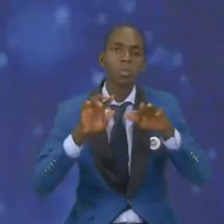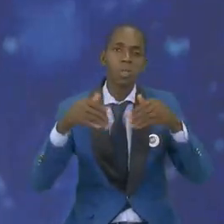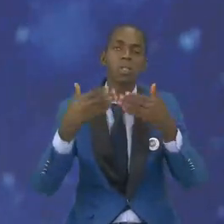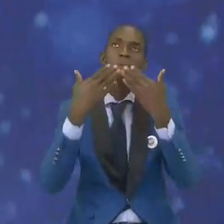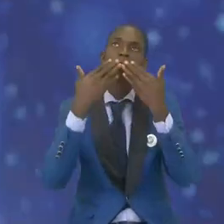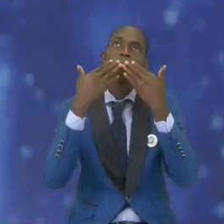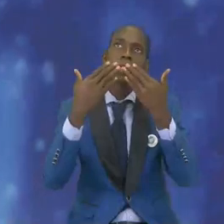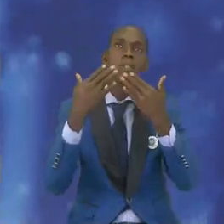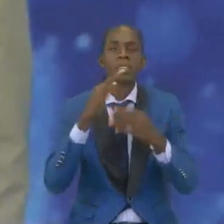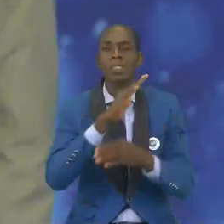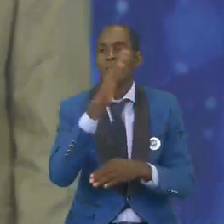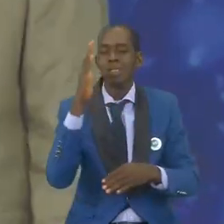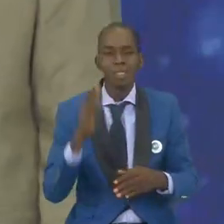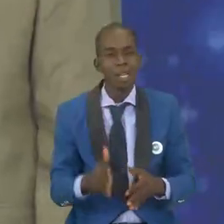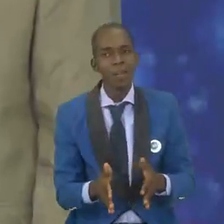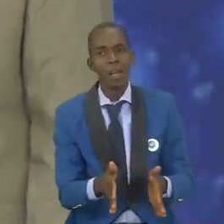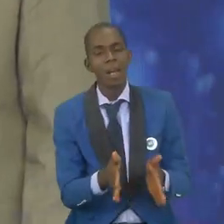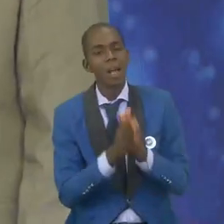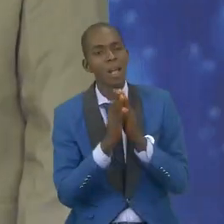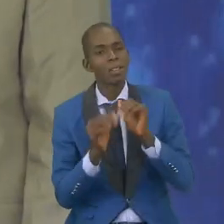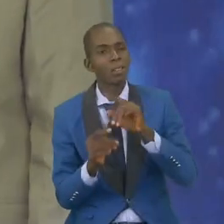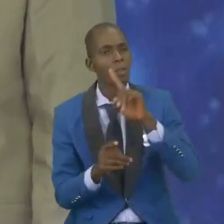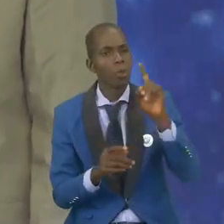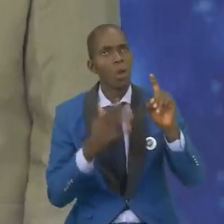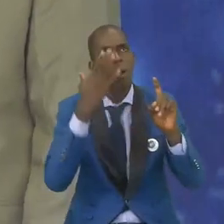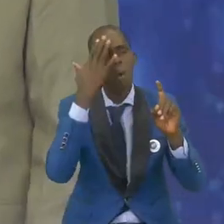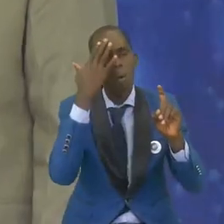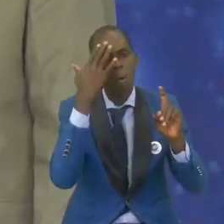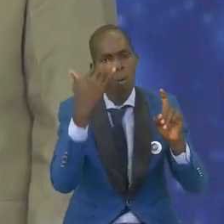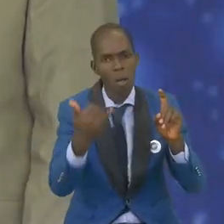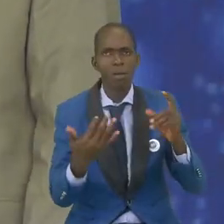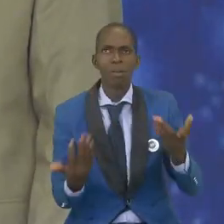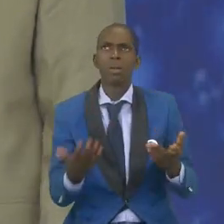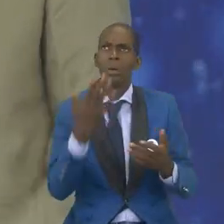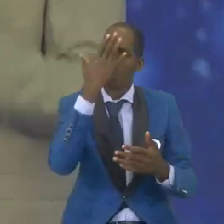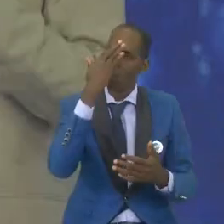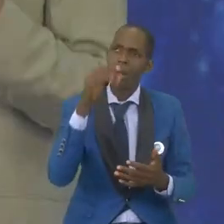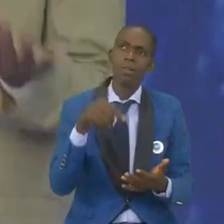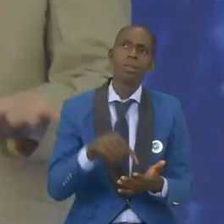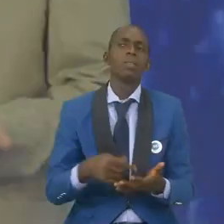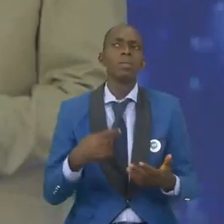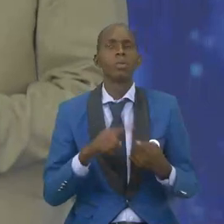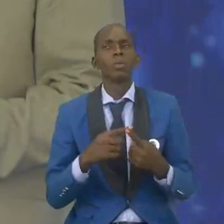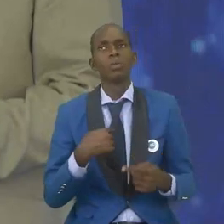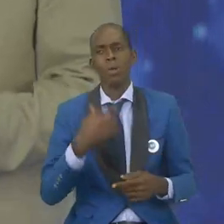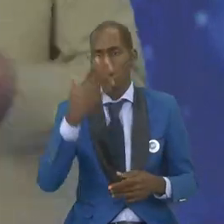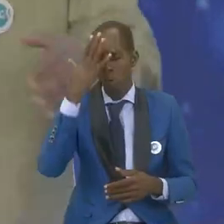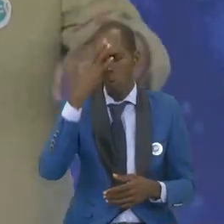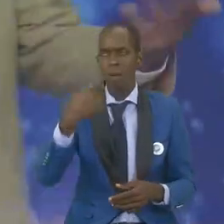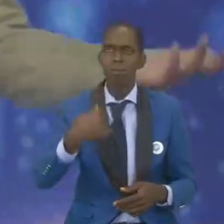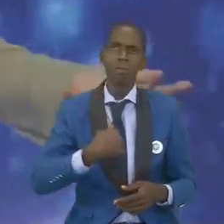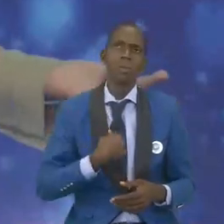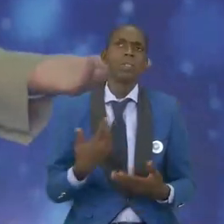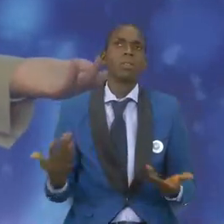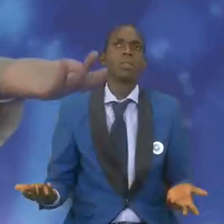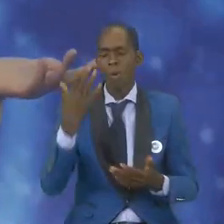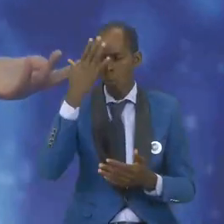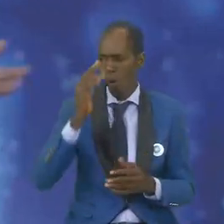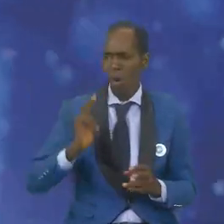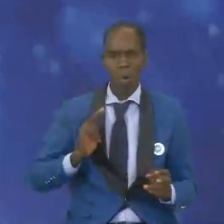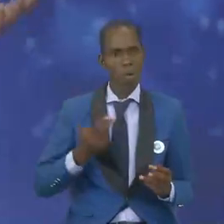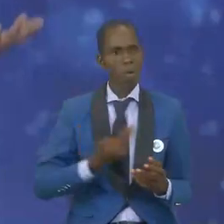lion, continuent à rendre grâce à Dieu. Ne pose jamais la question pourquoi. Pourquoi